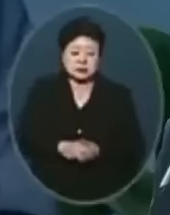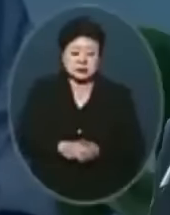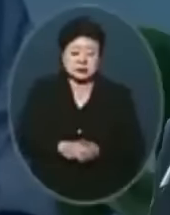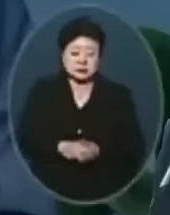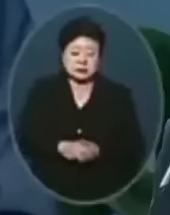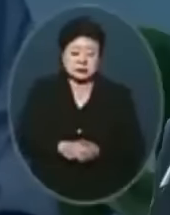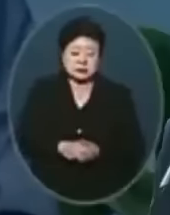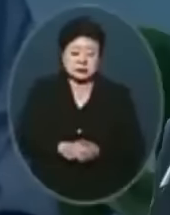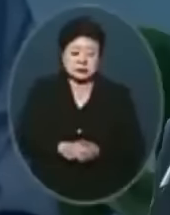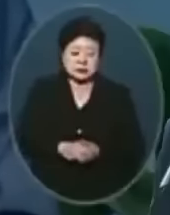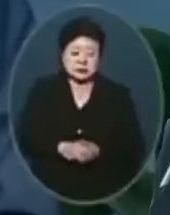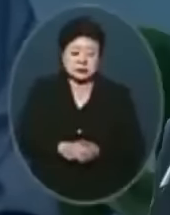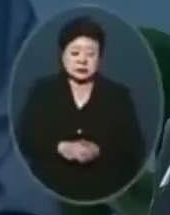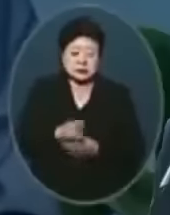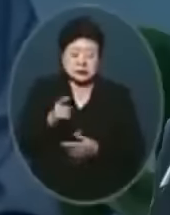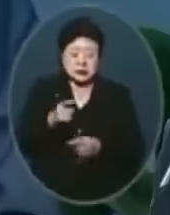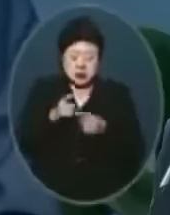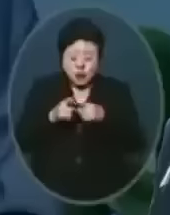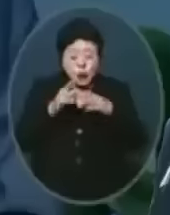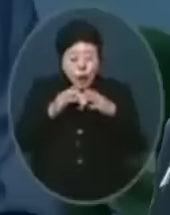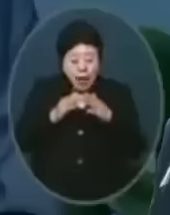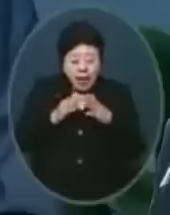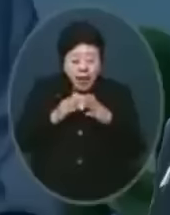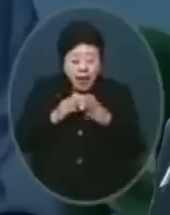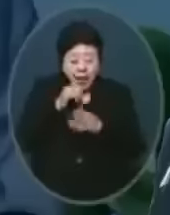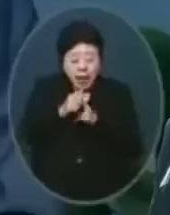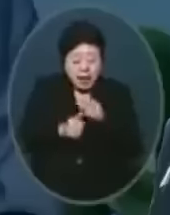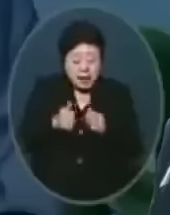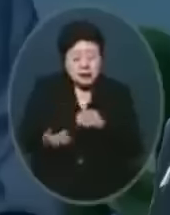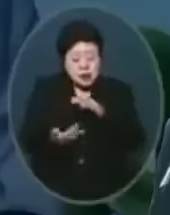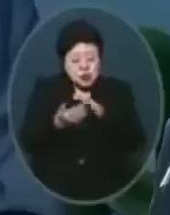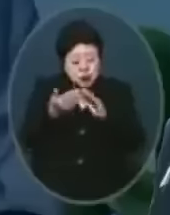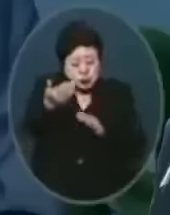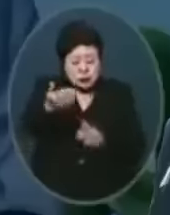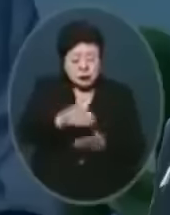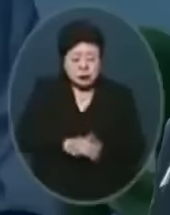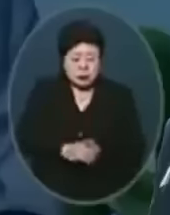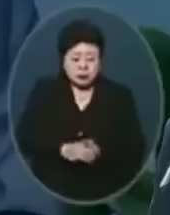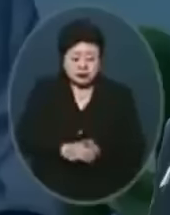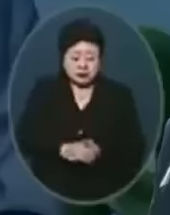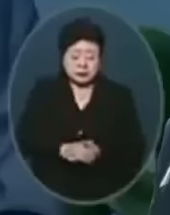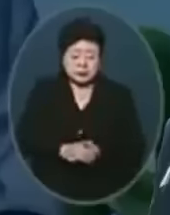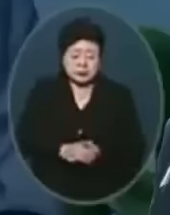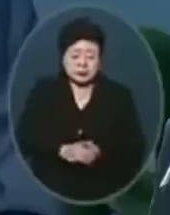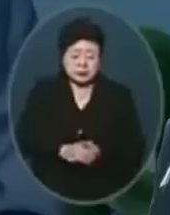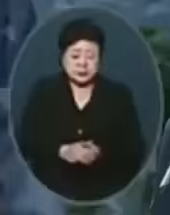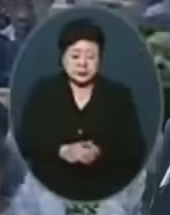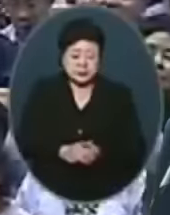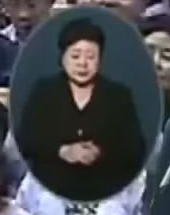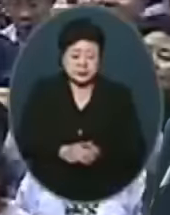당사자입니다. 그 교회를 하나님이 이루어 주셨는데